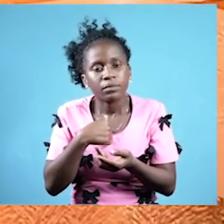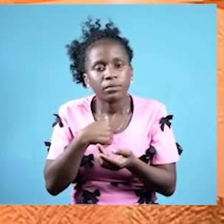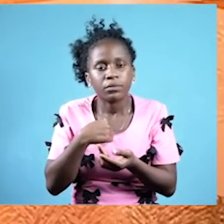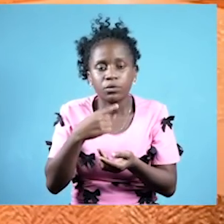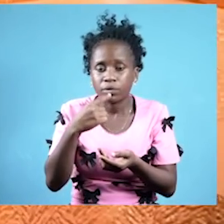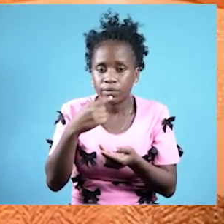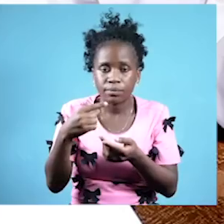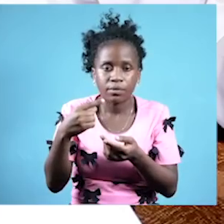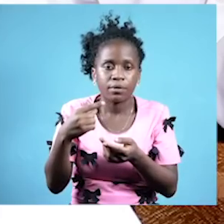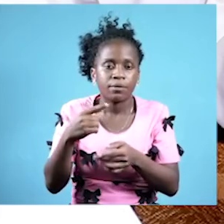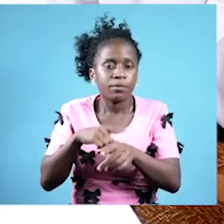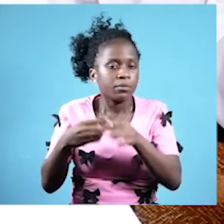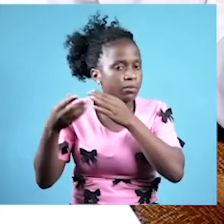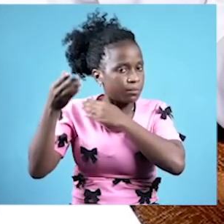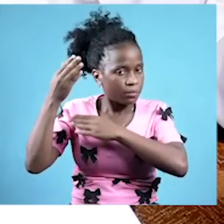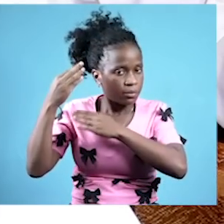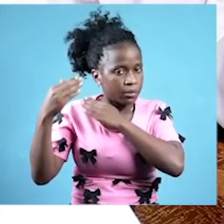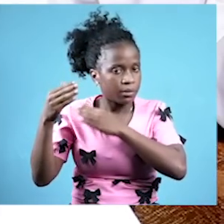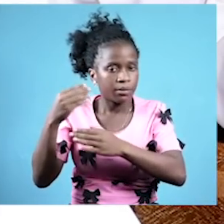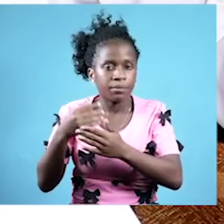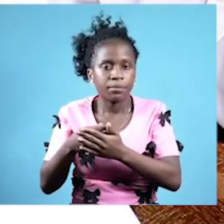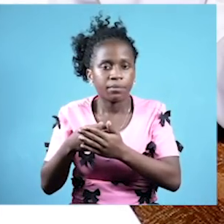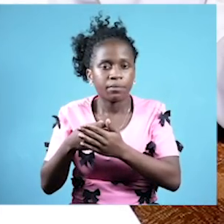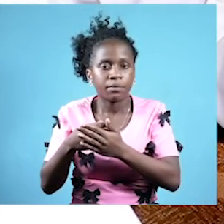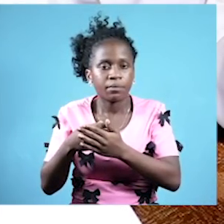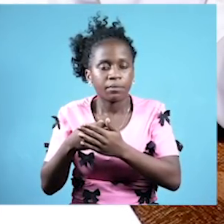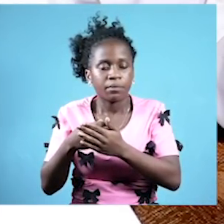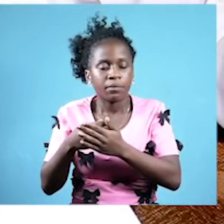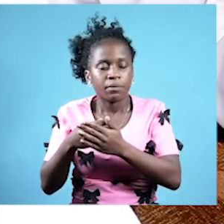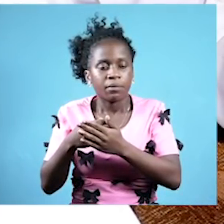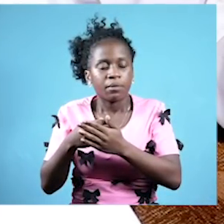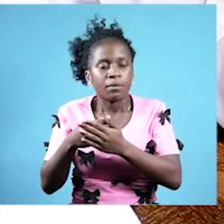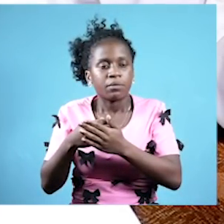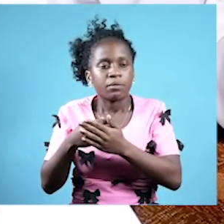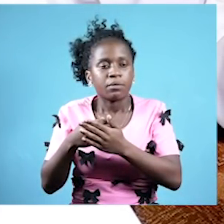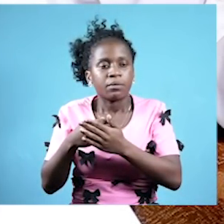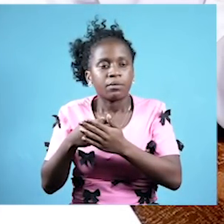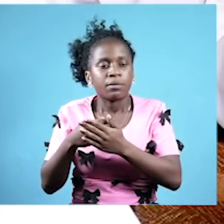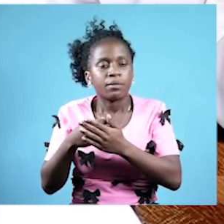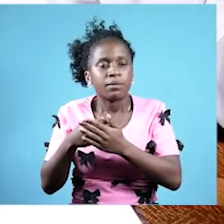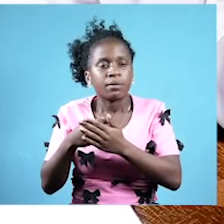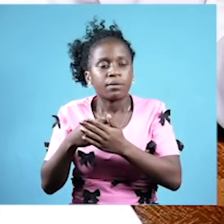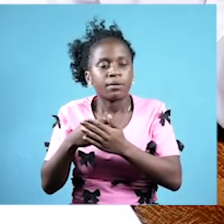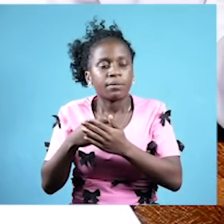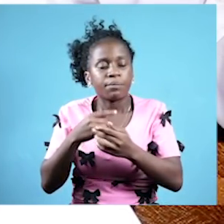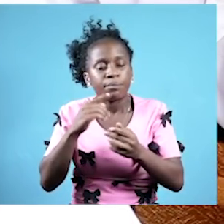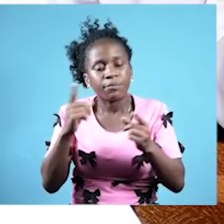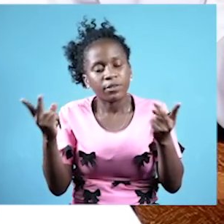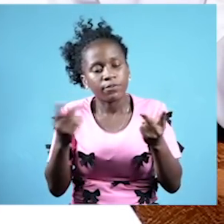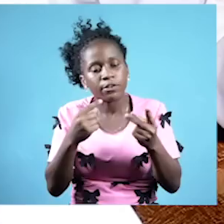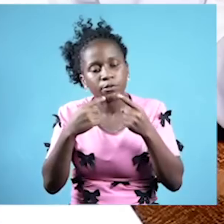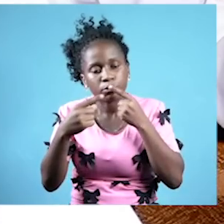Nilichokisema. Na hii baadaye nilikuja hata kwenye Channel 10 ningelizungumza eh,